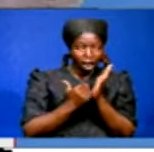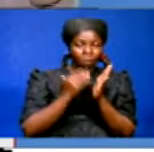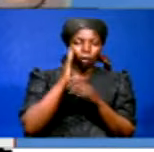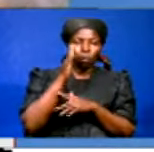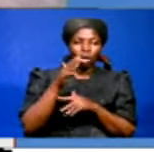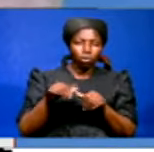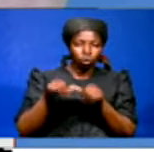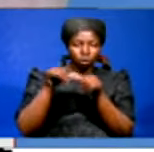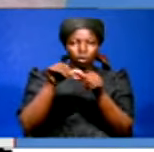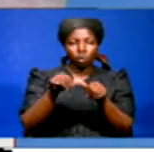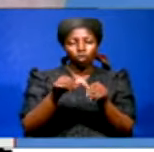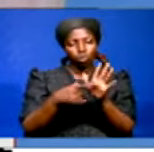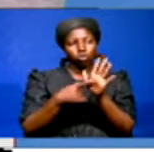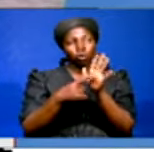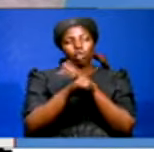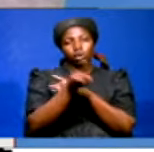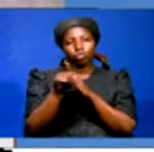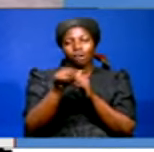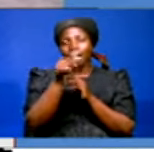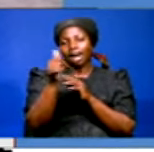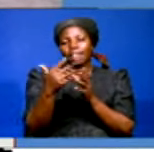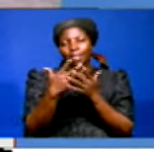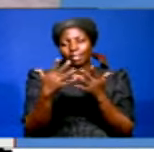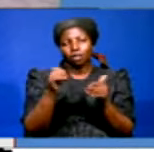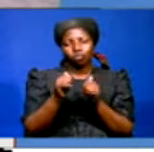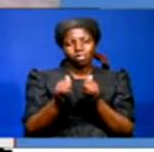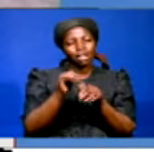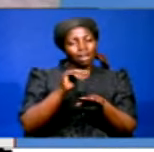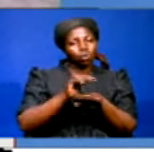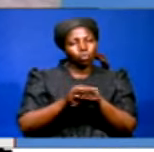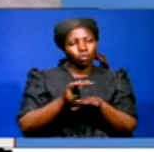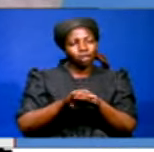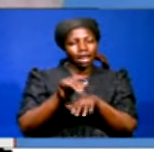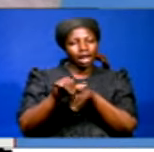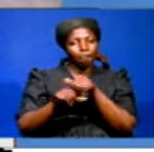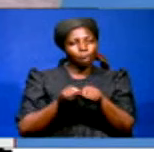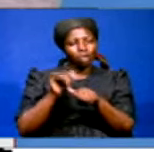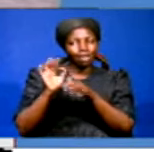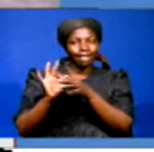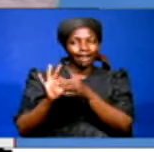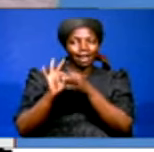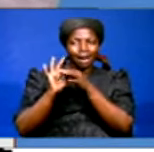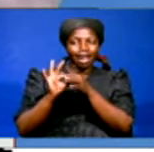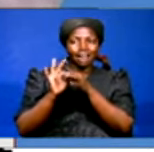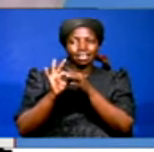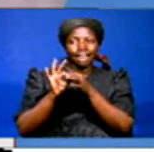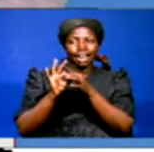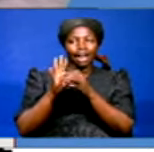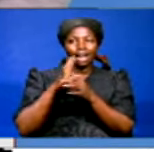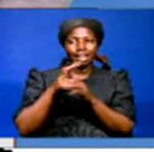nitaendelea kukuletea mambo mengine yanayovutia kuhusu utamaduni na jamii ya